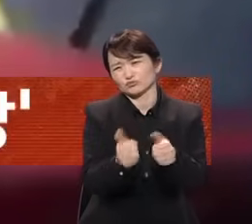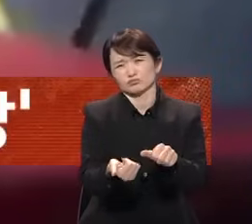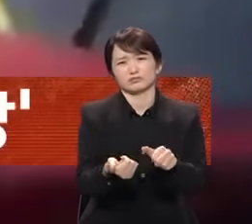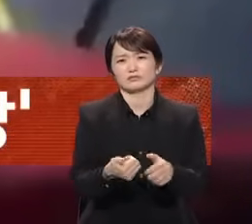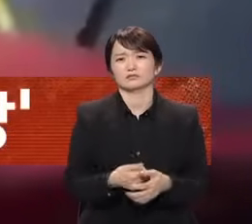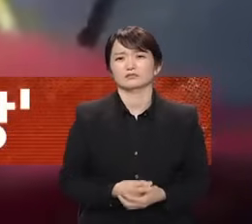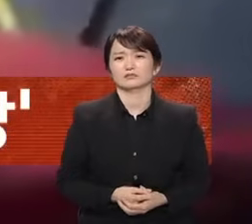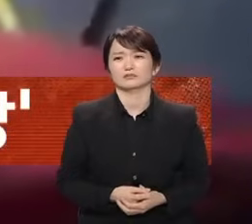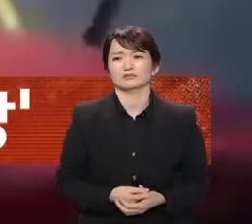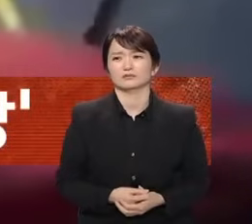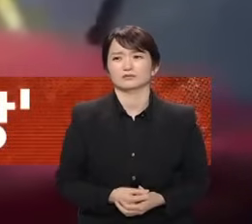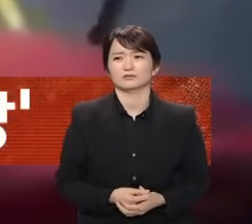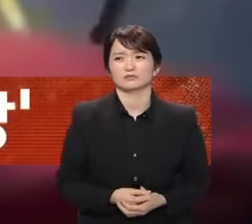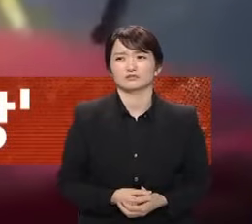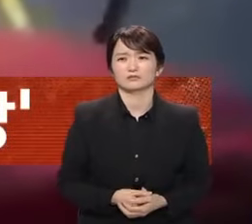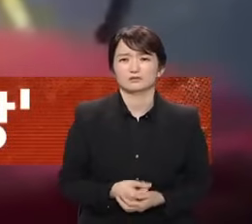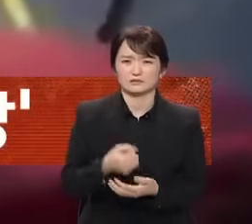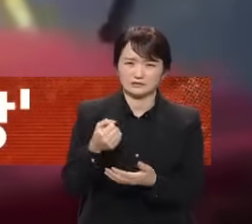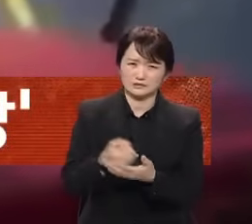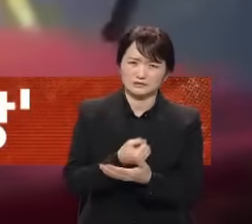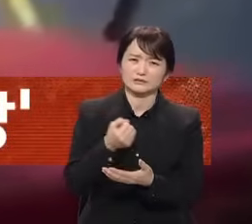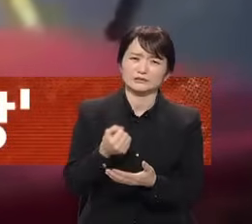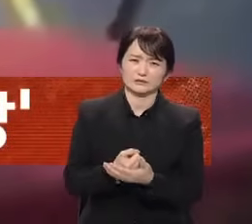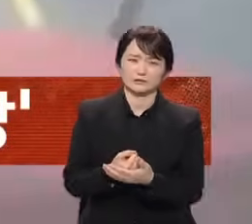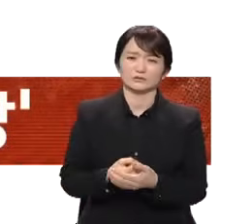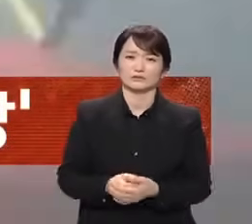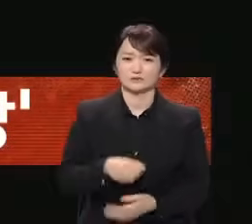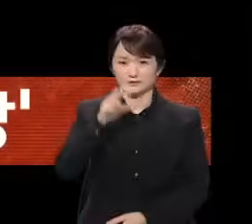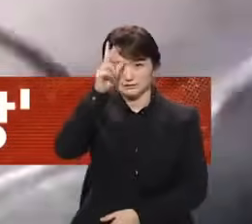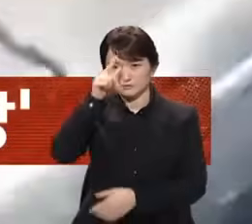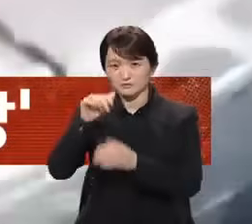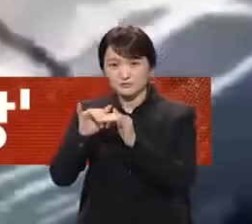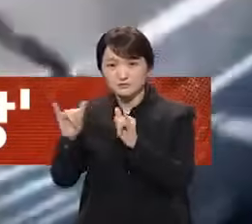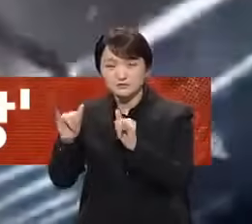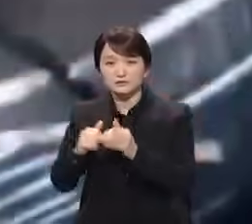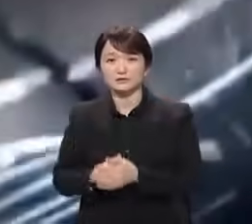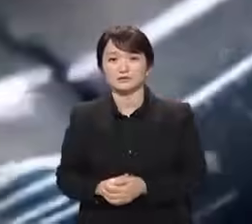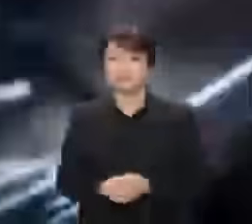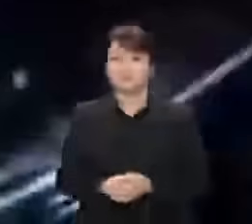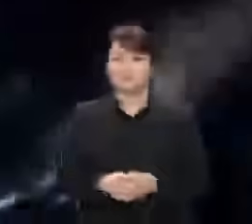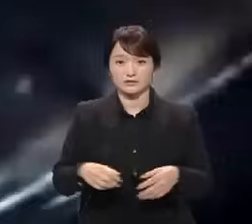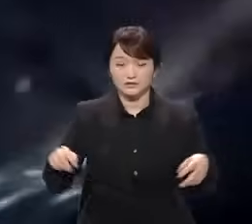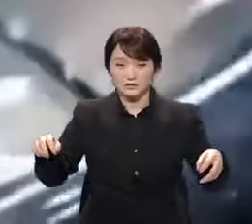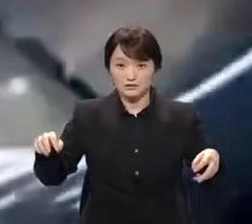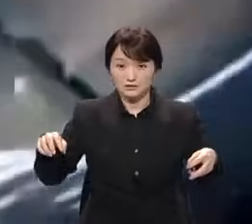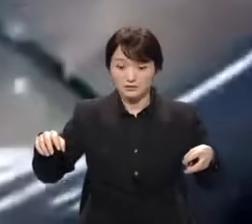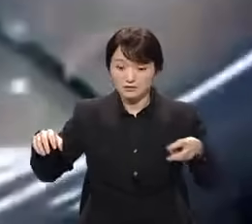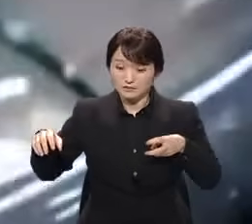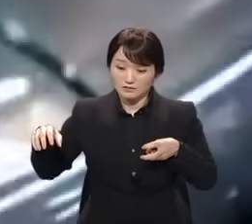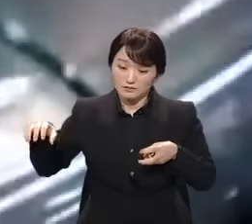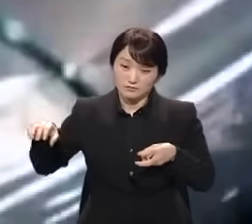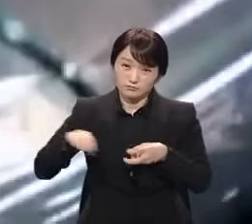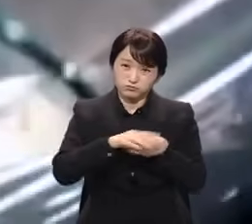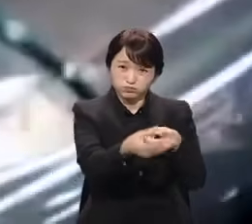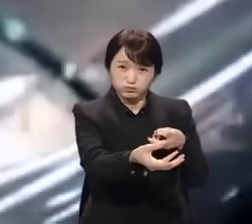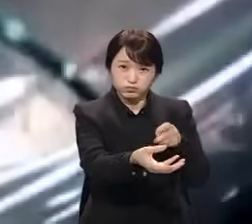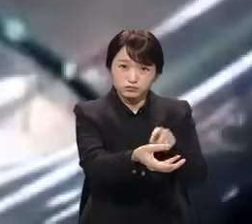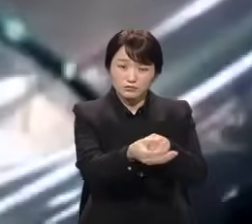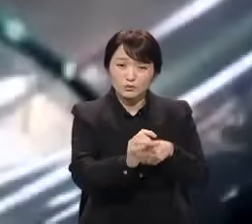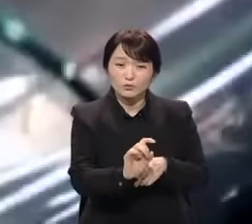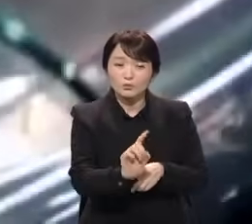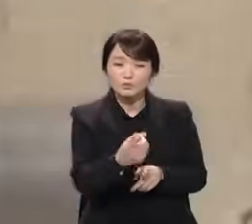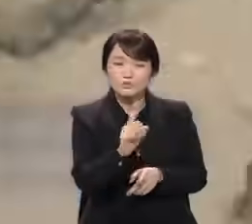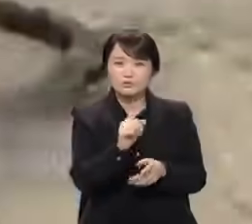말았습니다. 아유, 어쩌면 좋아. 어쩌면 정말 안타까운 사고였는데 경찰과 주민들 모두 사고 원인으로 이 중앙분리대의 부재를 지적을